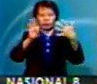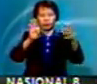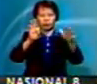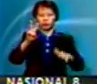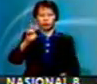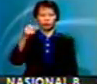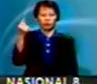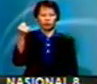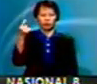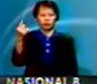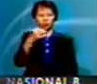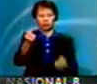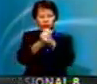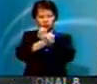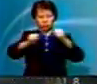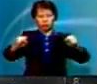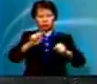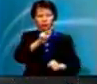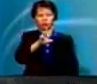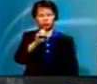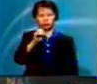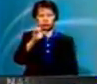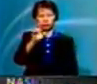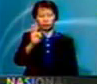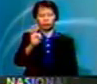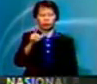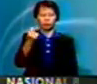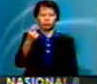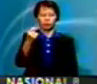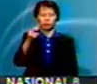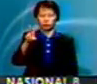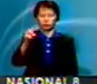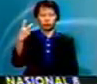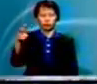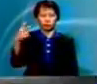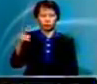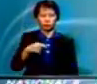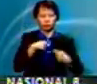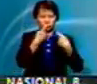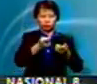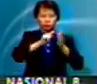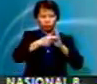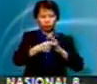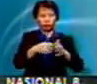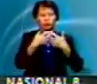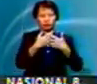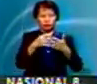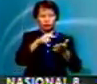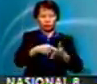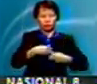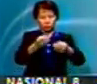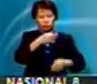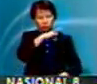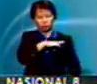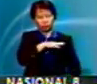September 2011 dan siap pada 29 November 2012. Sejak beroperasi, CPPC memberi